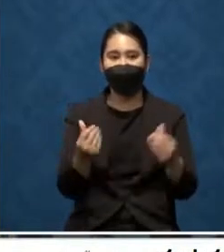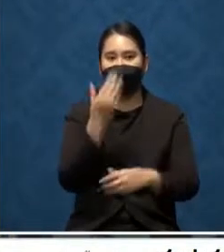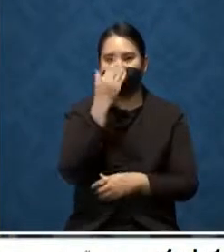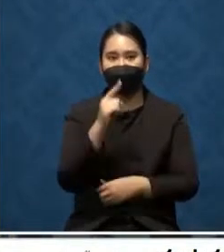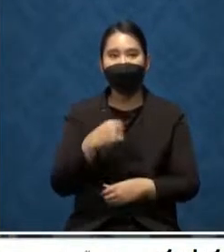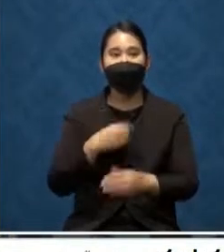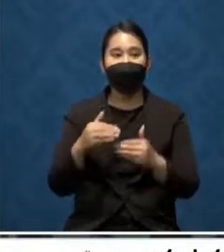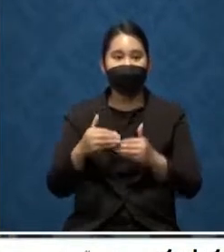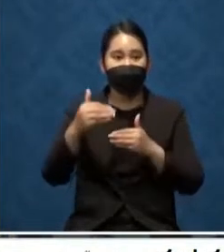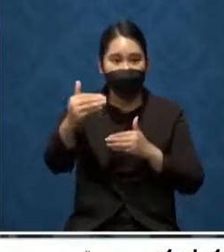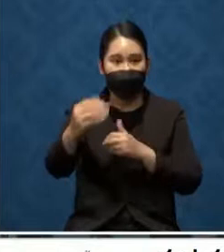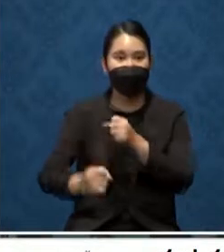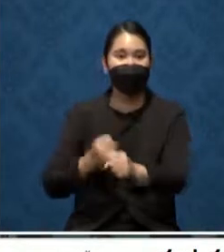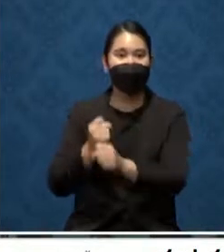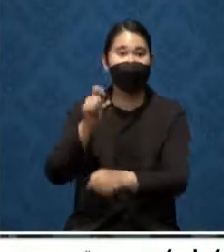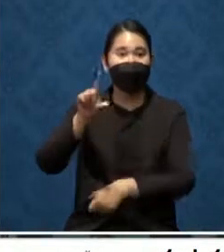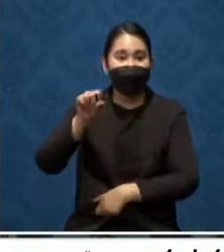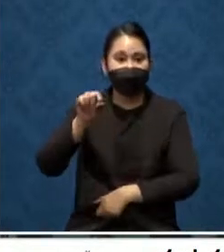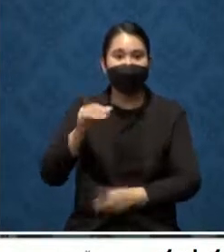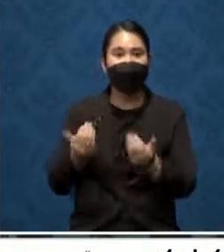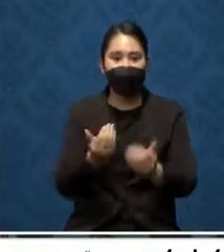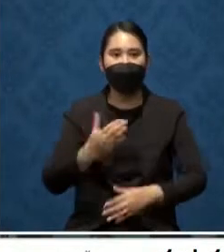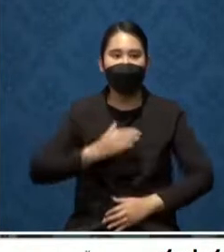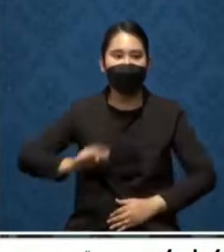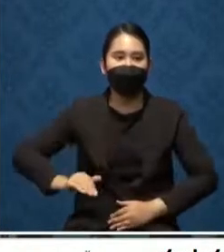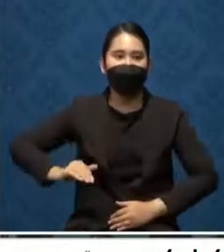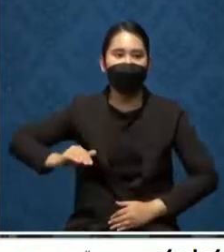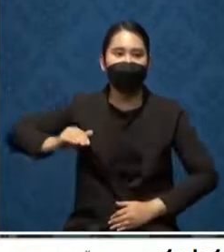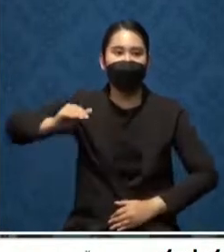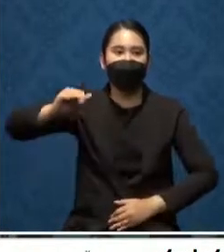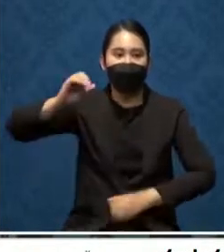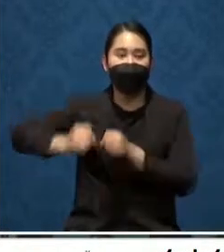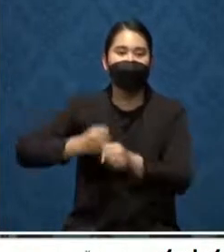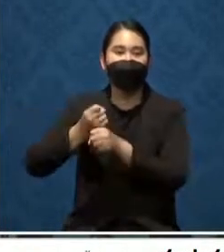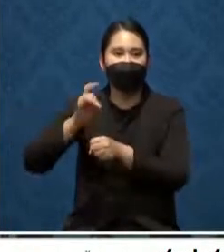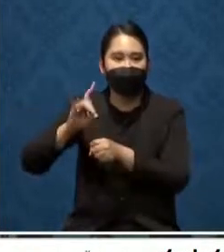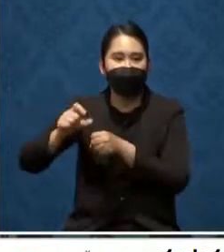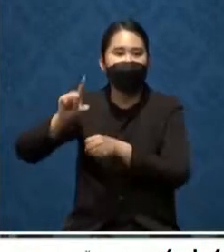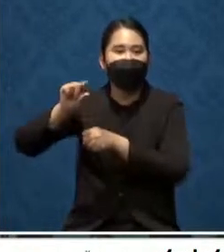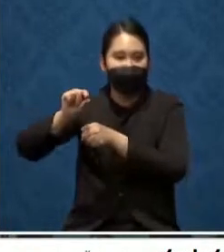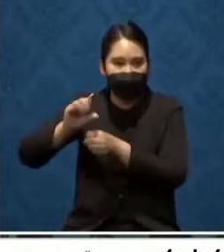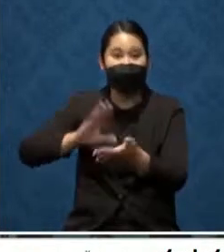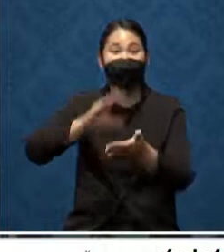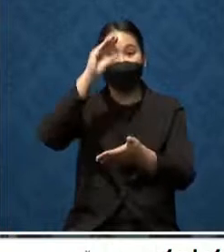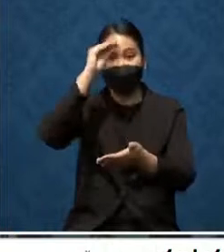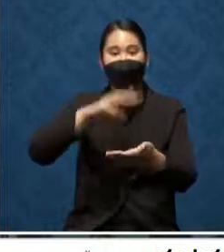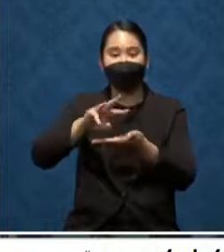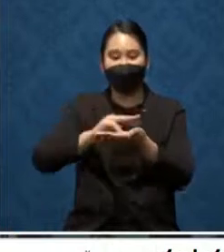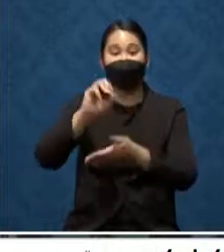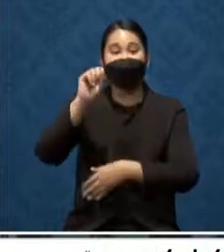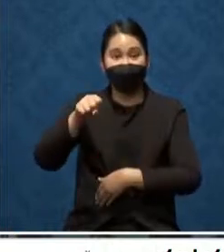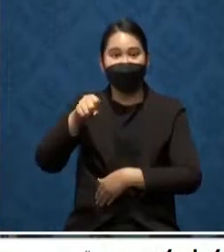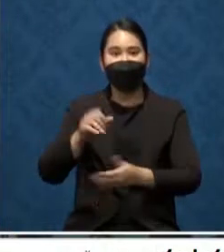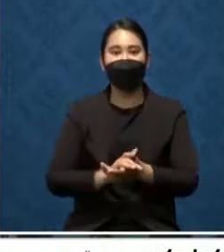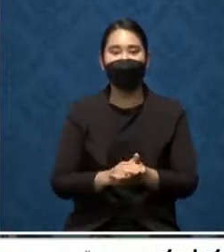เวลา 20 ปีเพระundyารทรผมจะเติบตัวไป18, 20 ปกวาได้เข้ามาหาไห Groไม่นับรวม